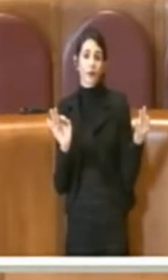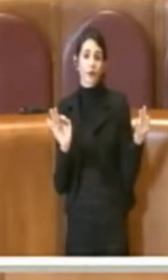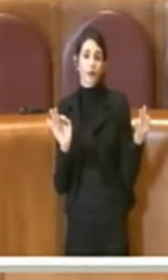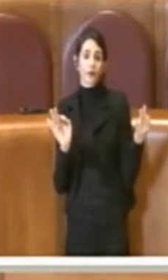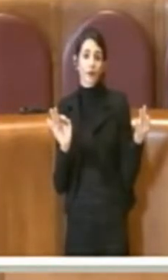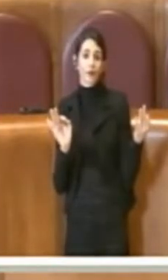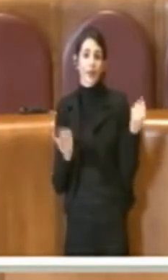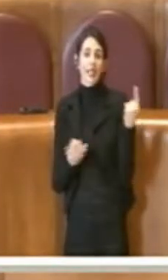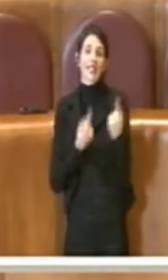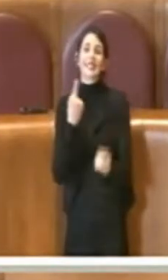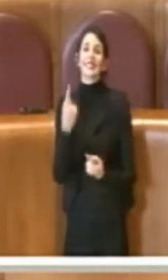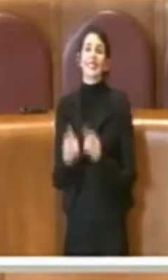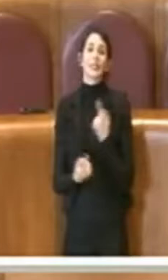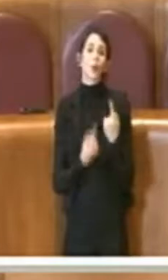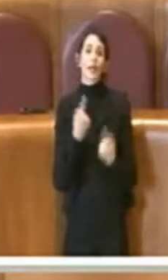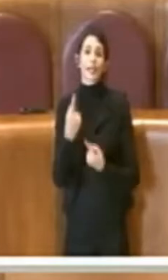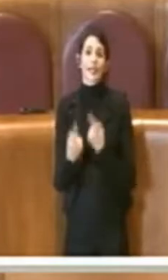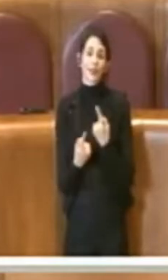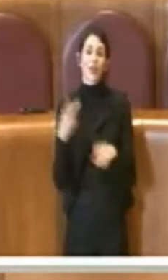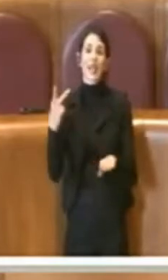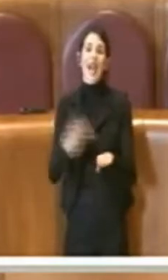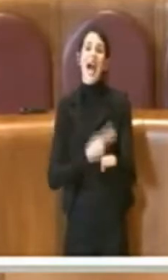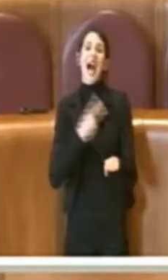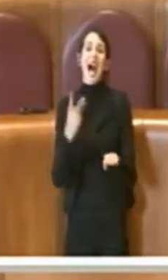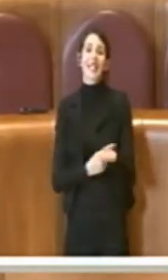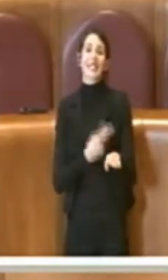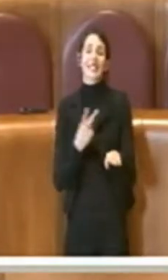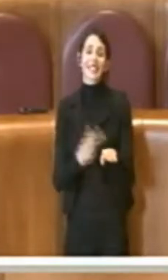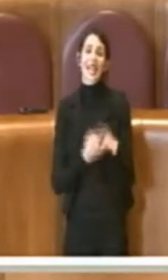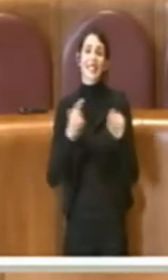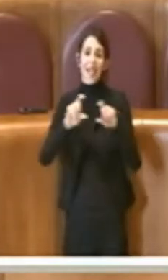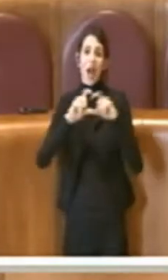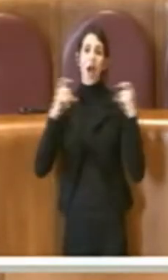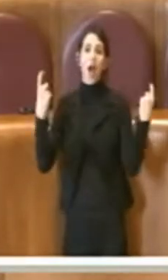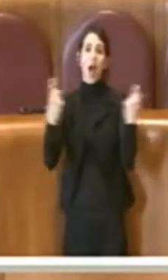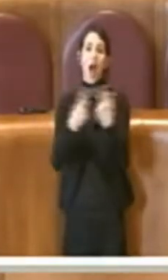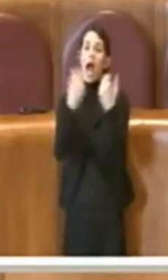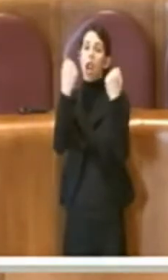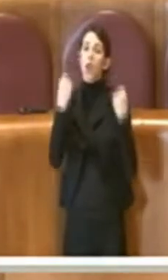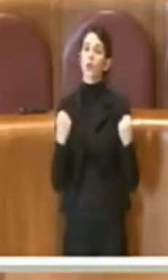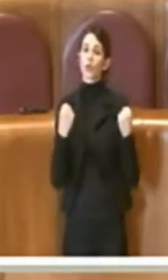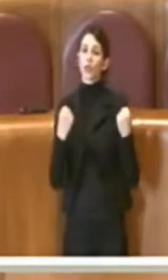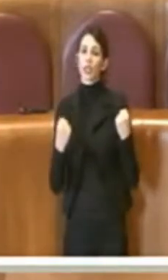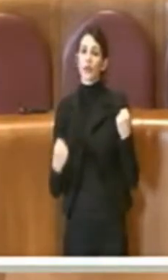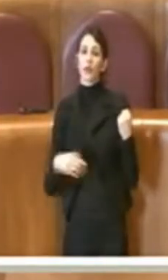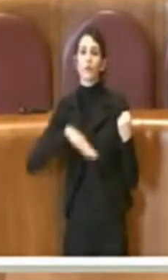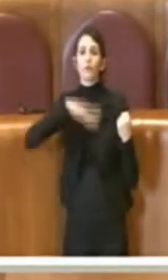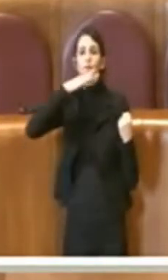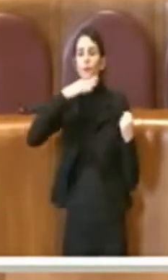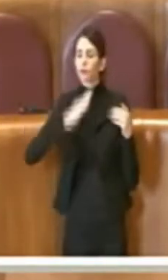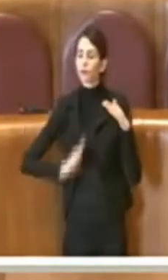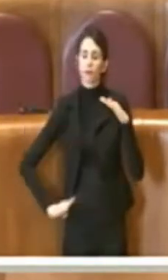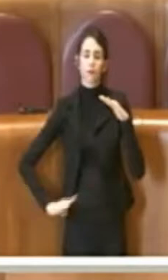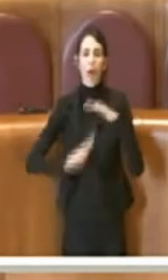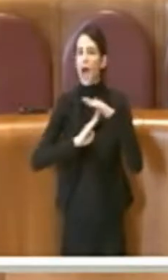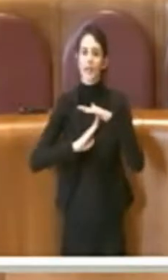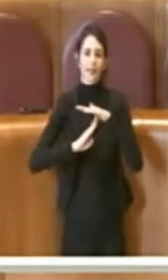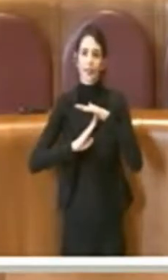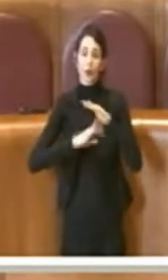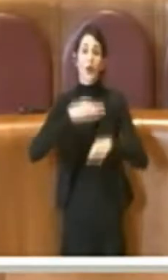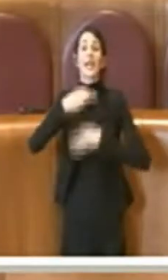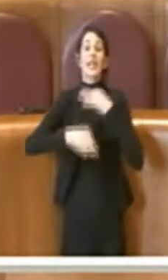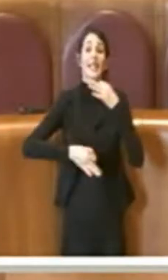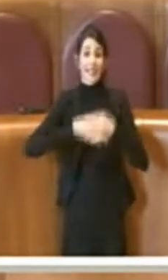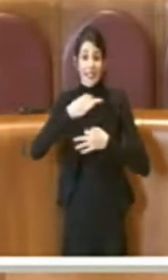tutta la situazione insomma dell'assistenza alloggiativa è ormai satura, per cui necessitano nuove strutture oltre che nuove